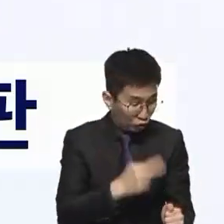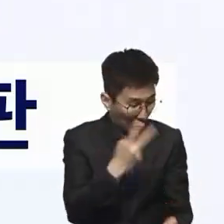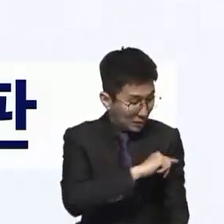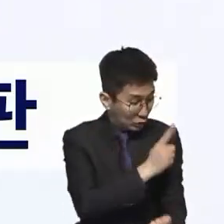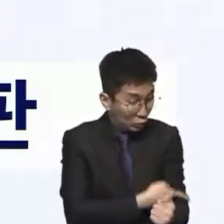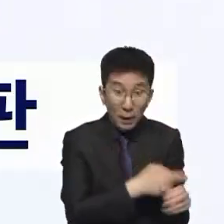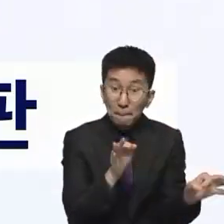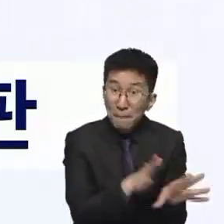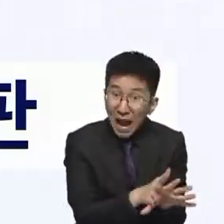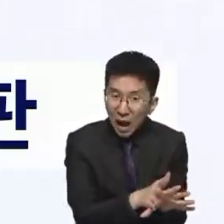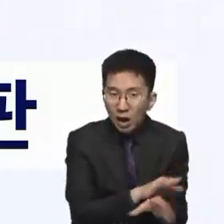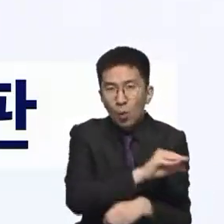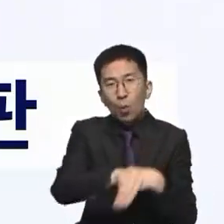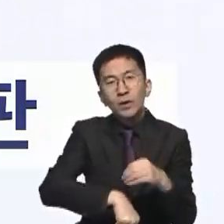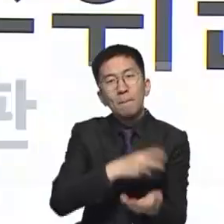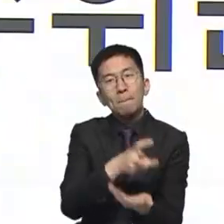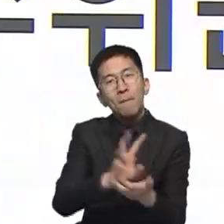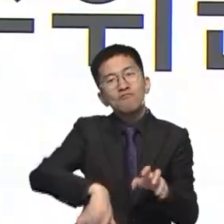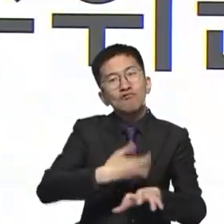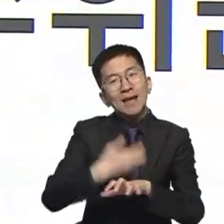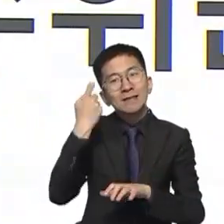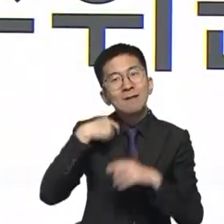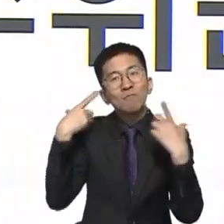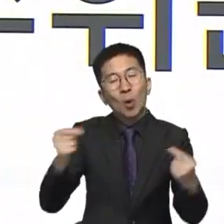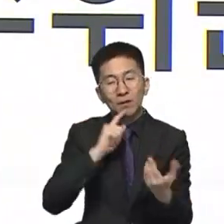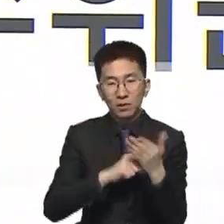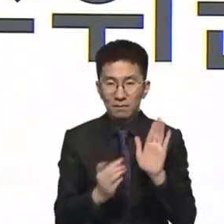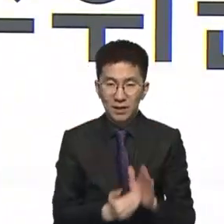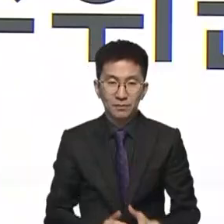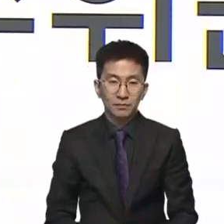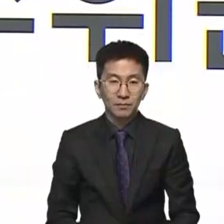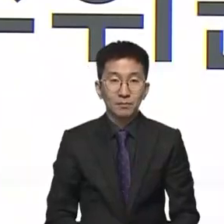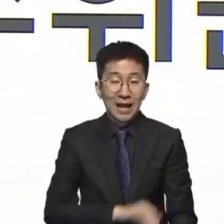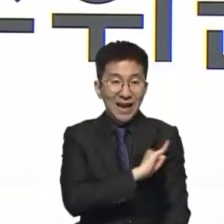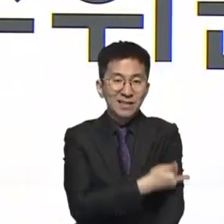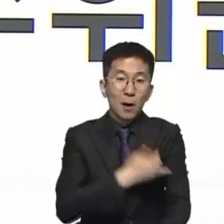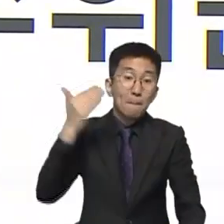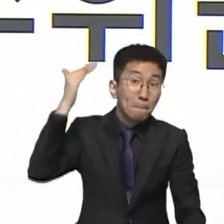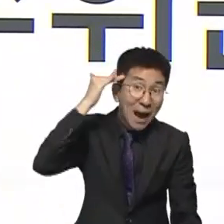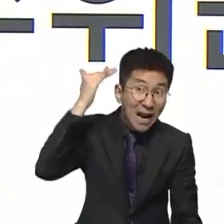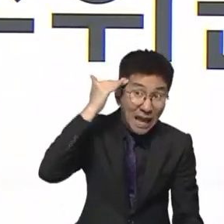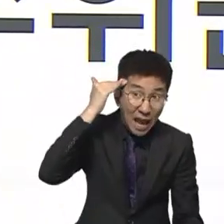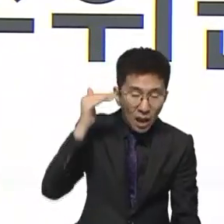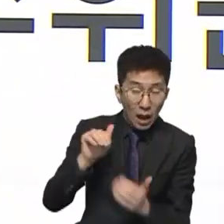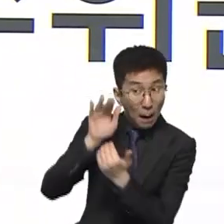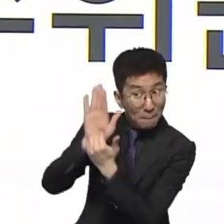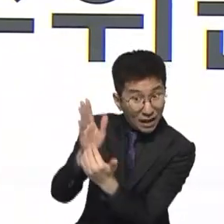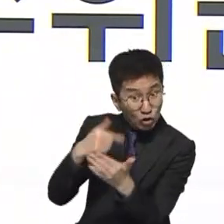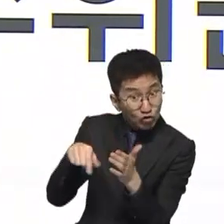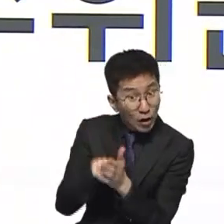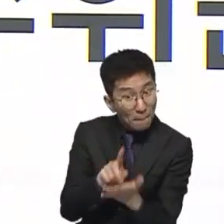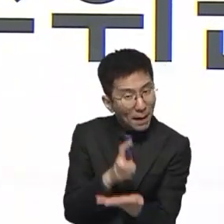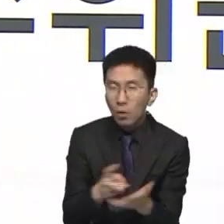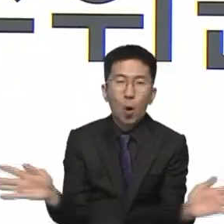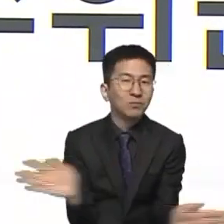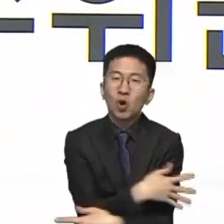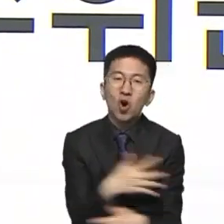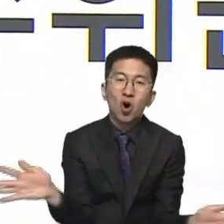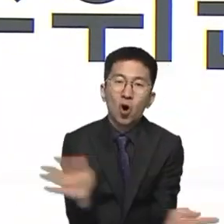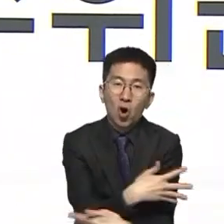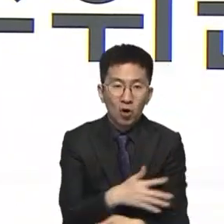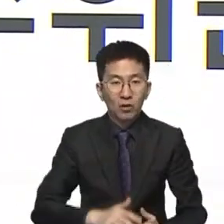구태타라며 논쟁에 가세했습니다. 인권 침해를 방지할 방법이 없다는 점,